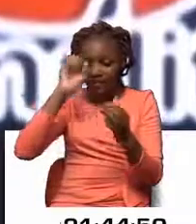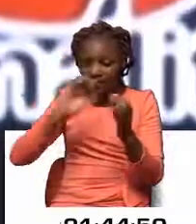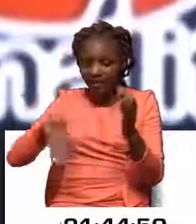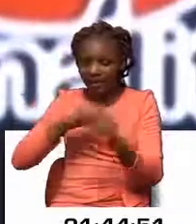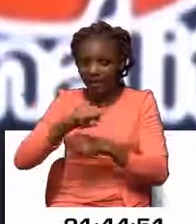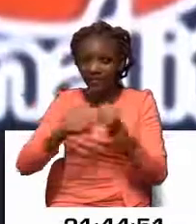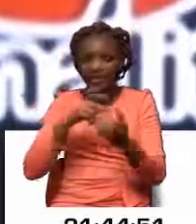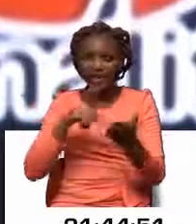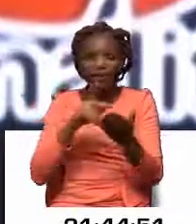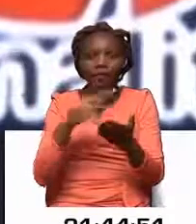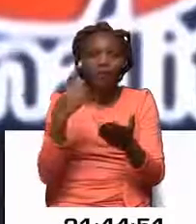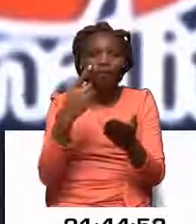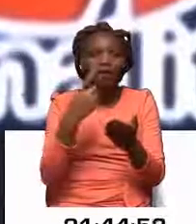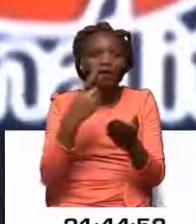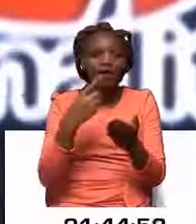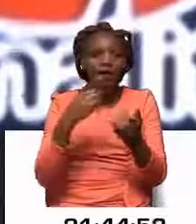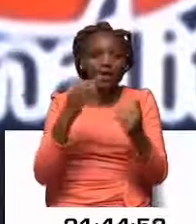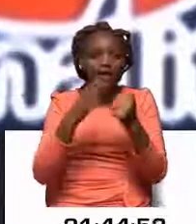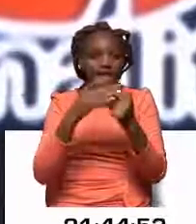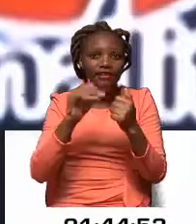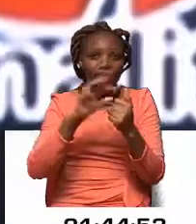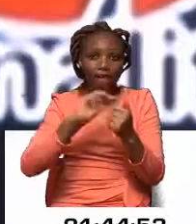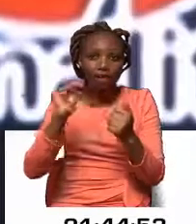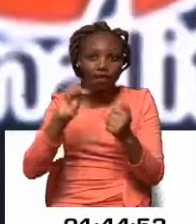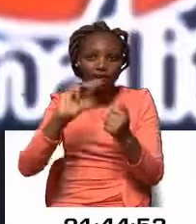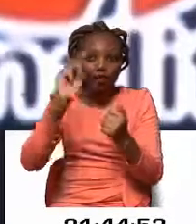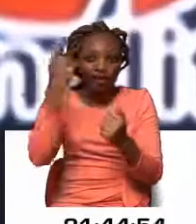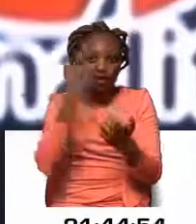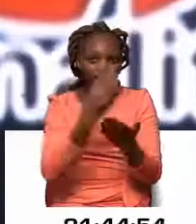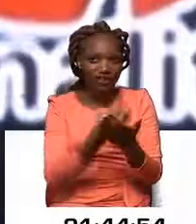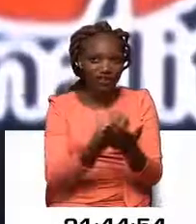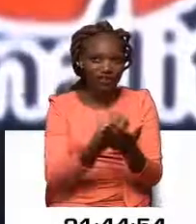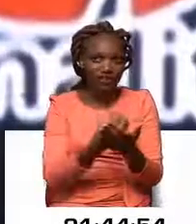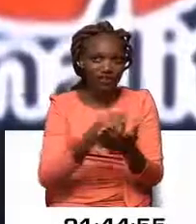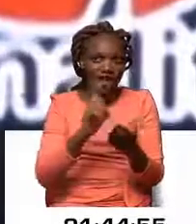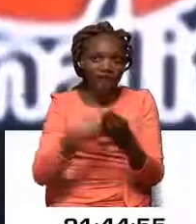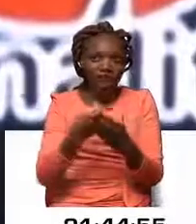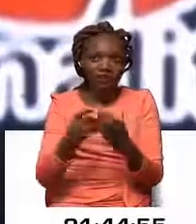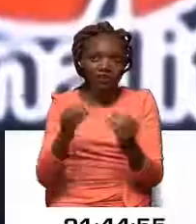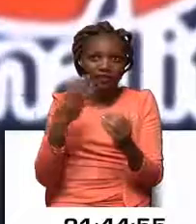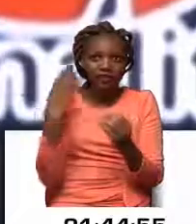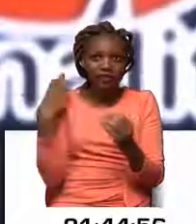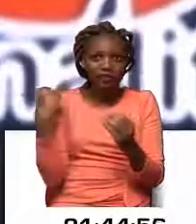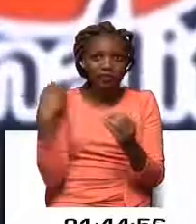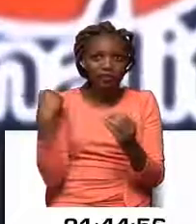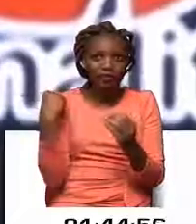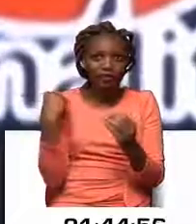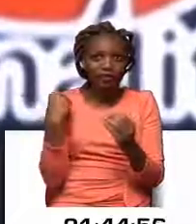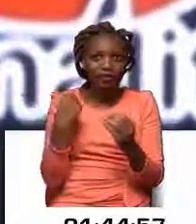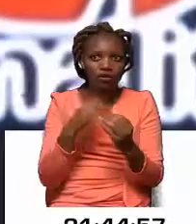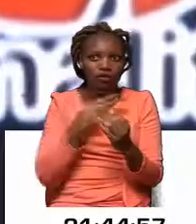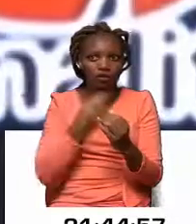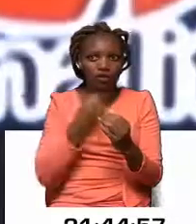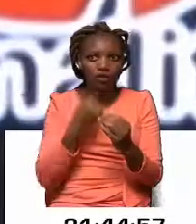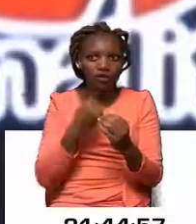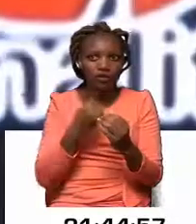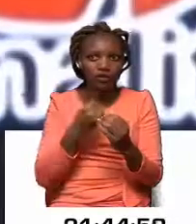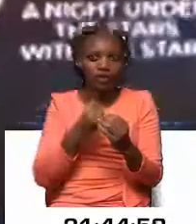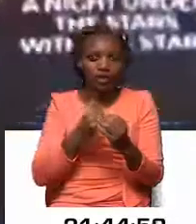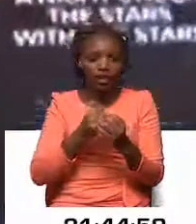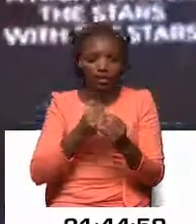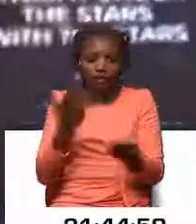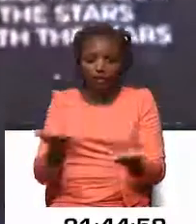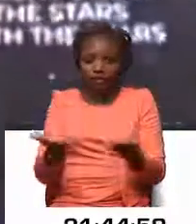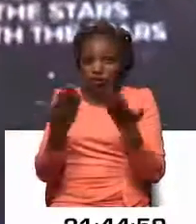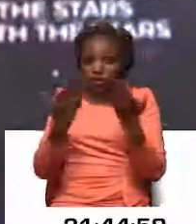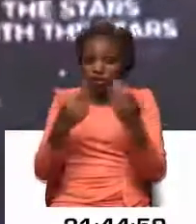out 180 million Kenya shillings. This money was owed to our sports heroes and heroines.